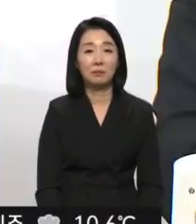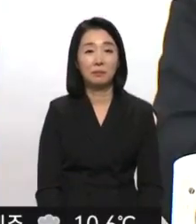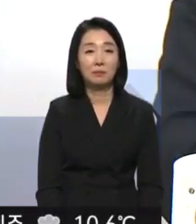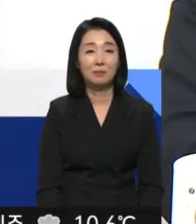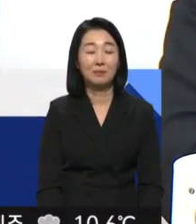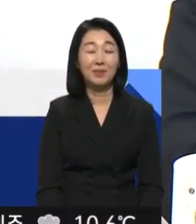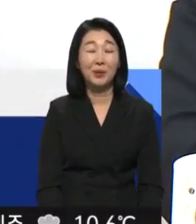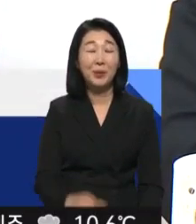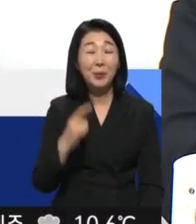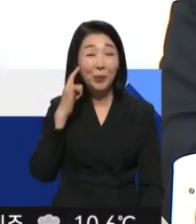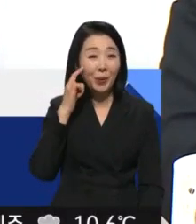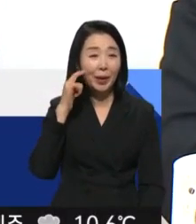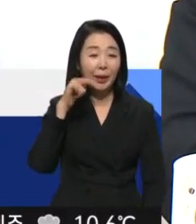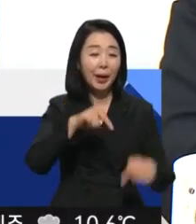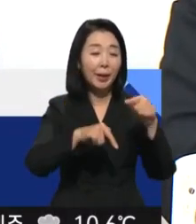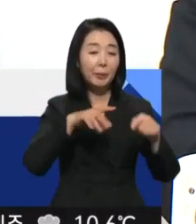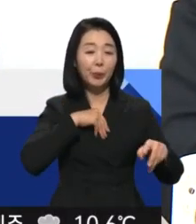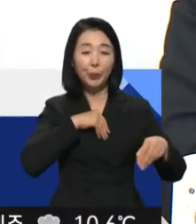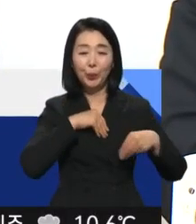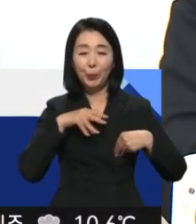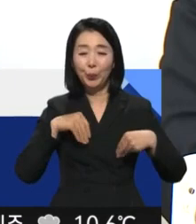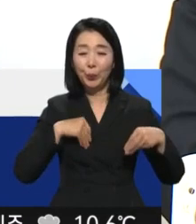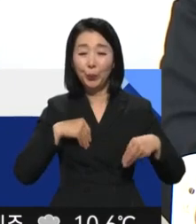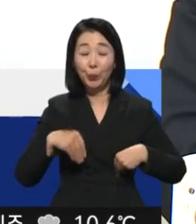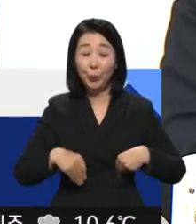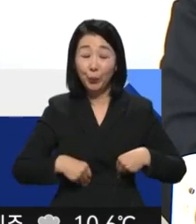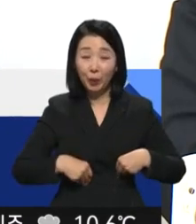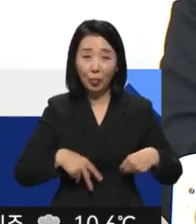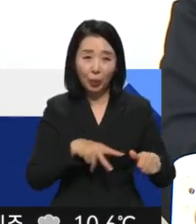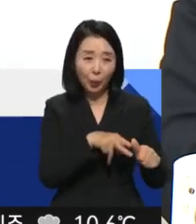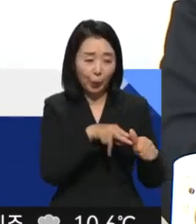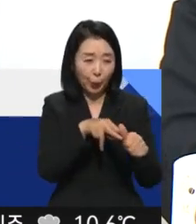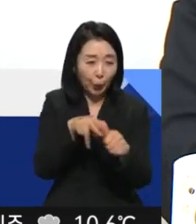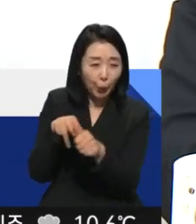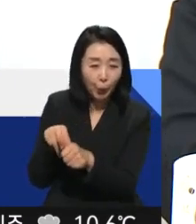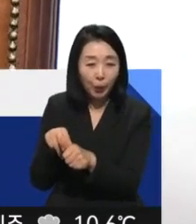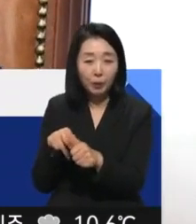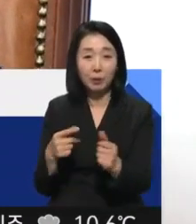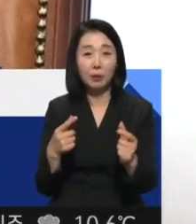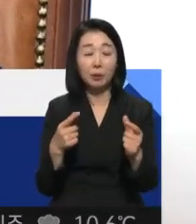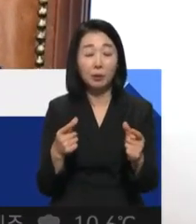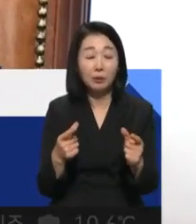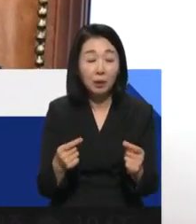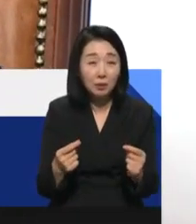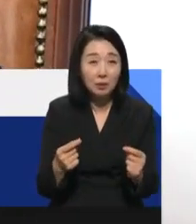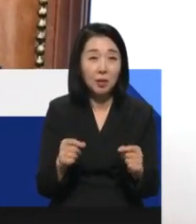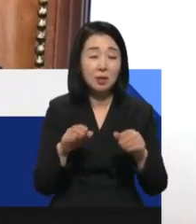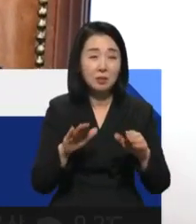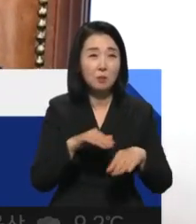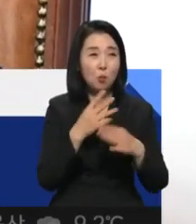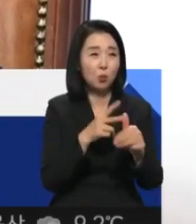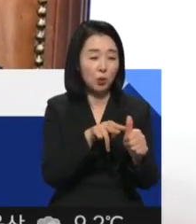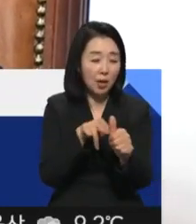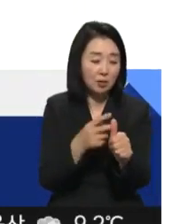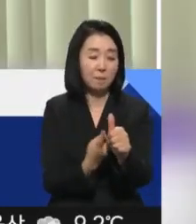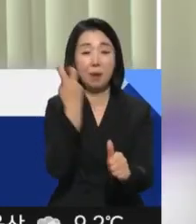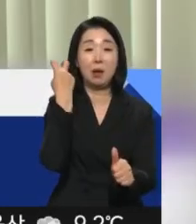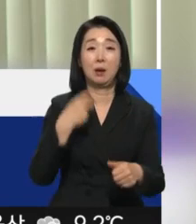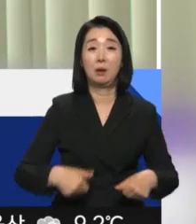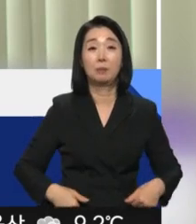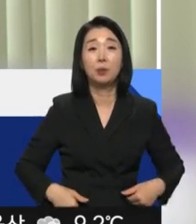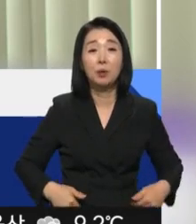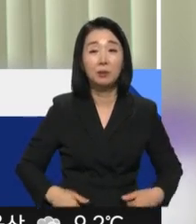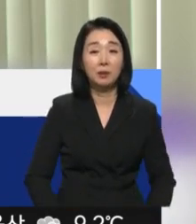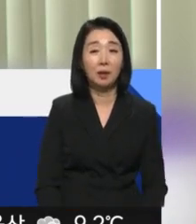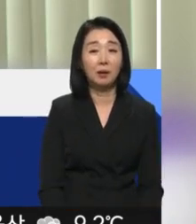가랑비에 어쩌듯 스며들어서 사회 곳곳에 뿌리내린 간첩들을 발본 세워내야 합니다. 민생이